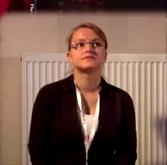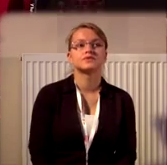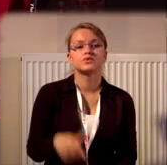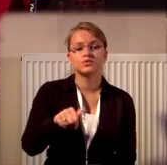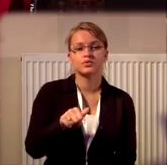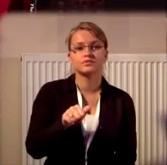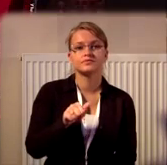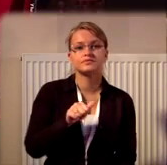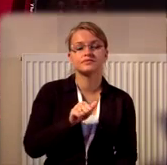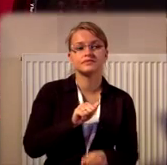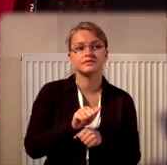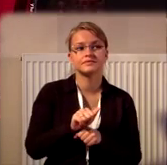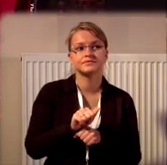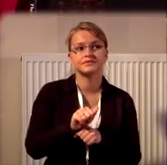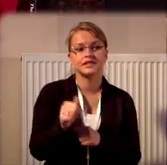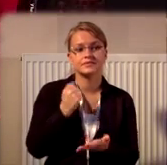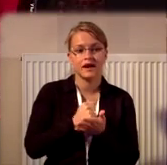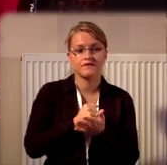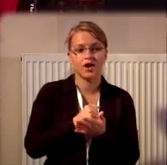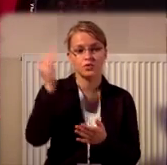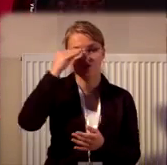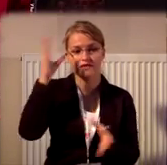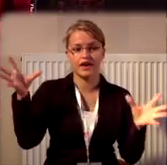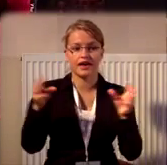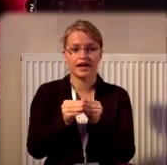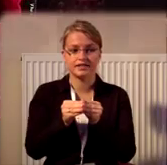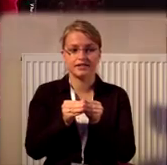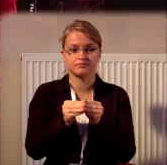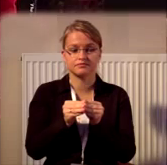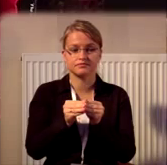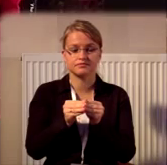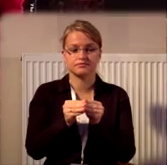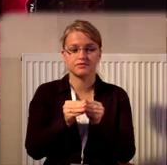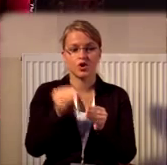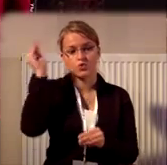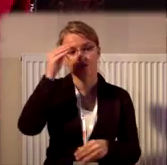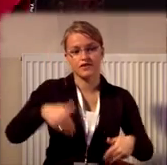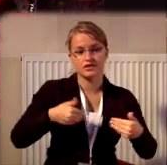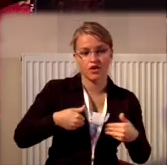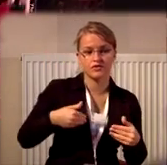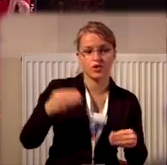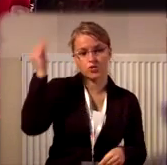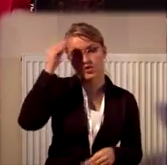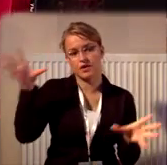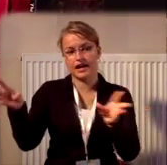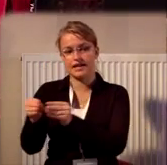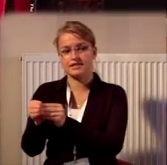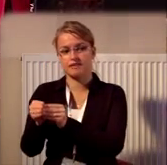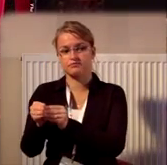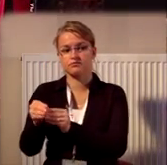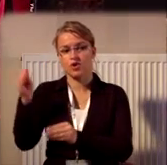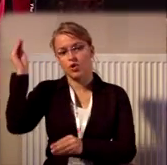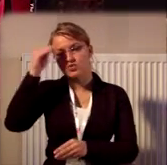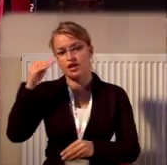Tu chodzi o to, że uczniowie przebywają razem z sobą, czyli uczniowie zdrowi uczą się razem z uczniami o